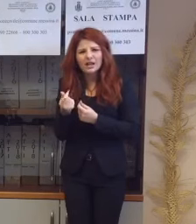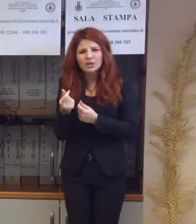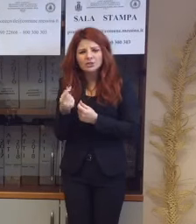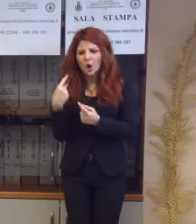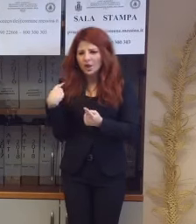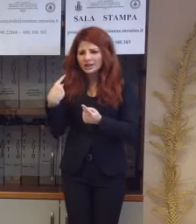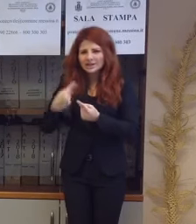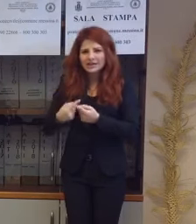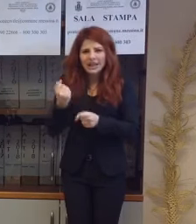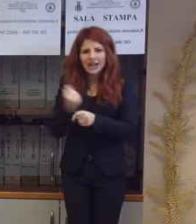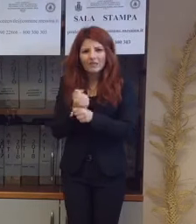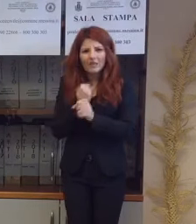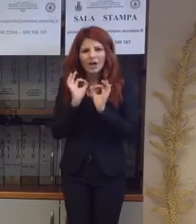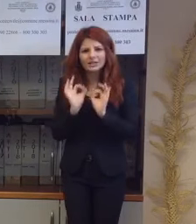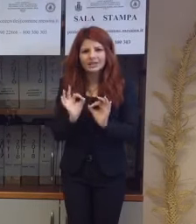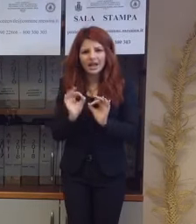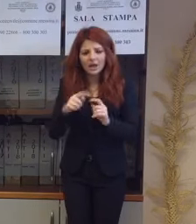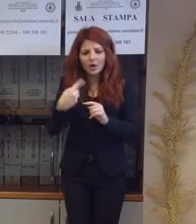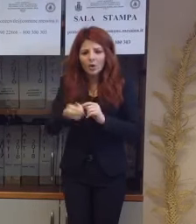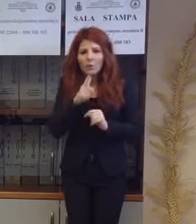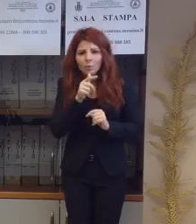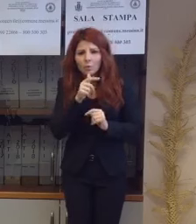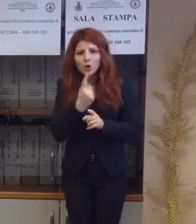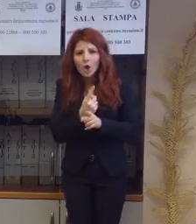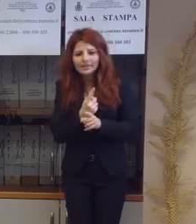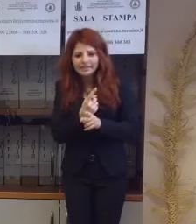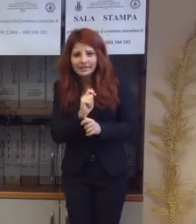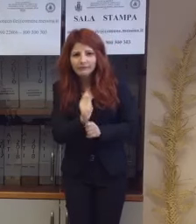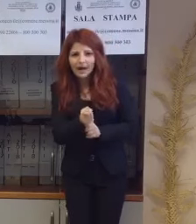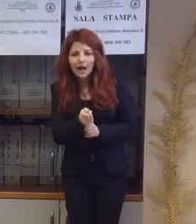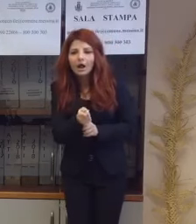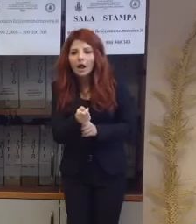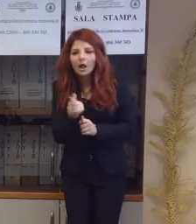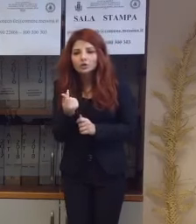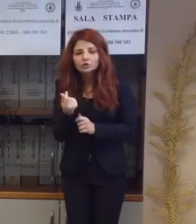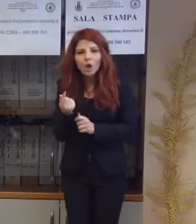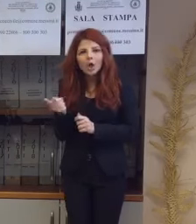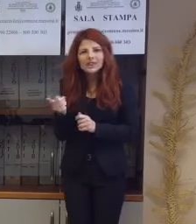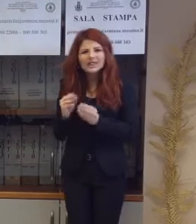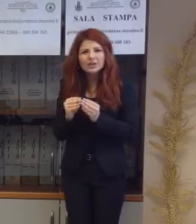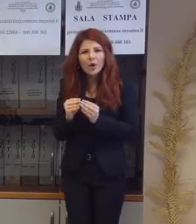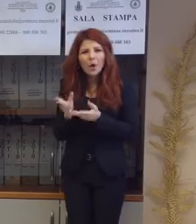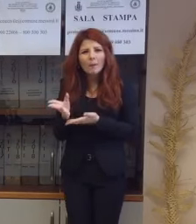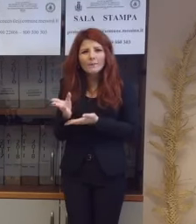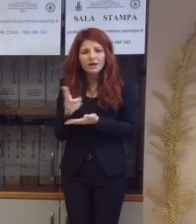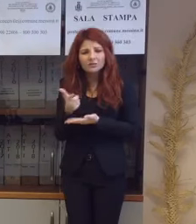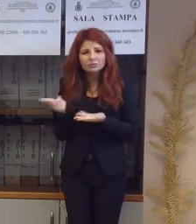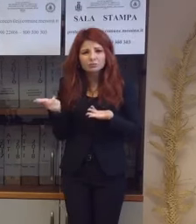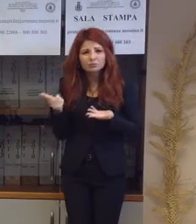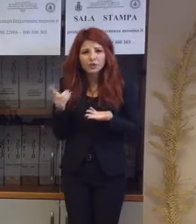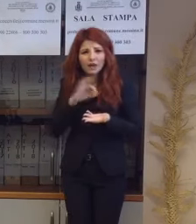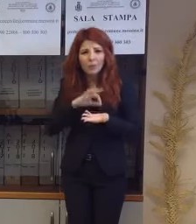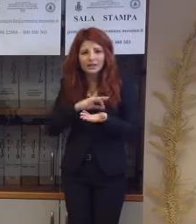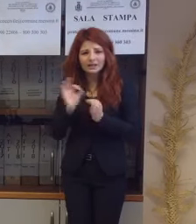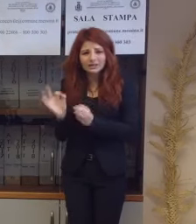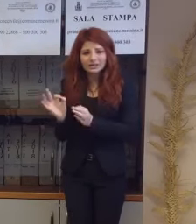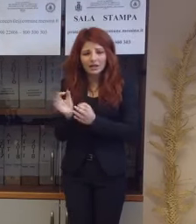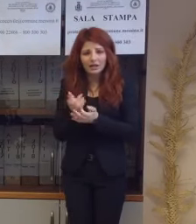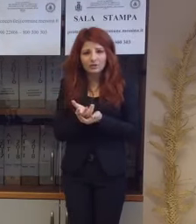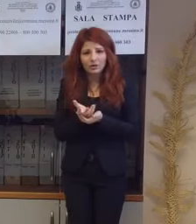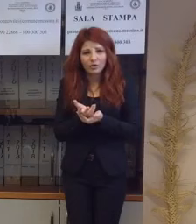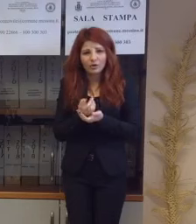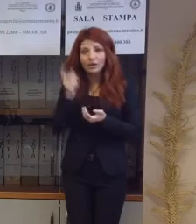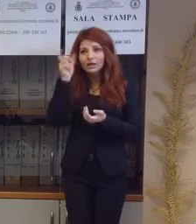voi continuare con la visione della mancia di Stato, i 600 euro, gli 800 euro, piuttosto che